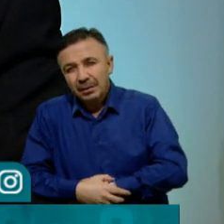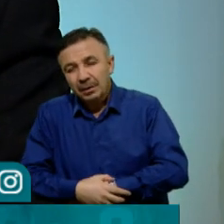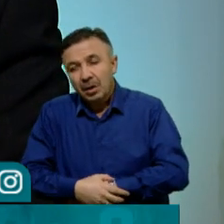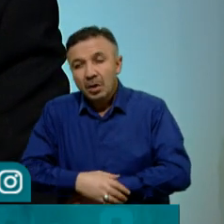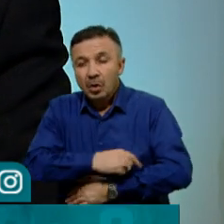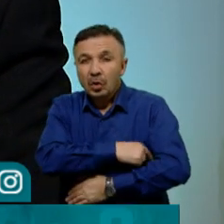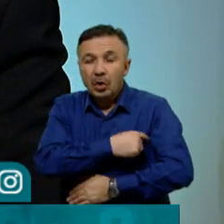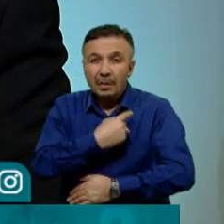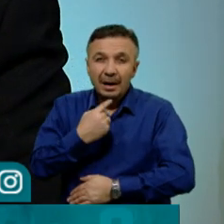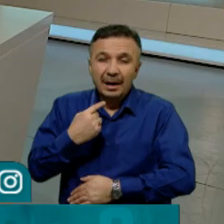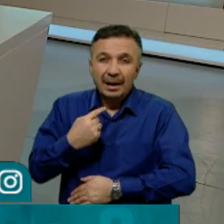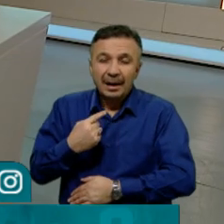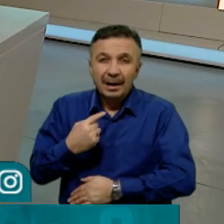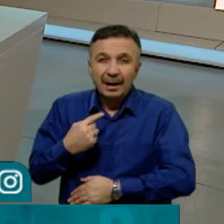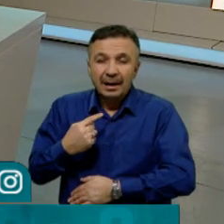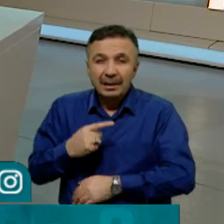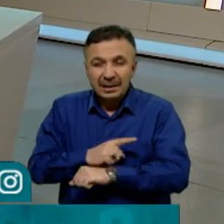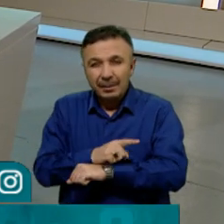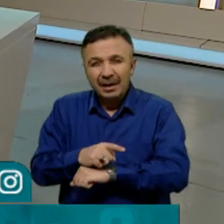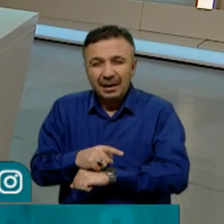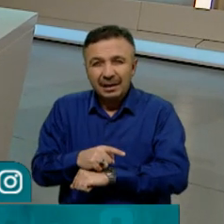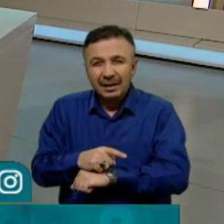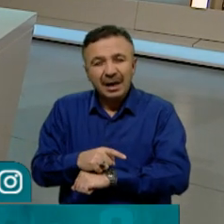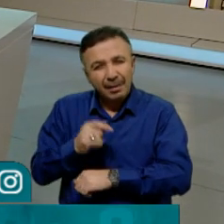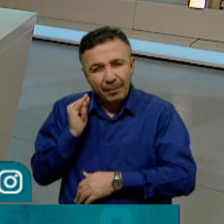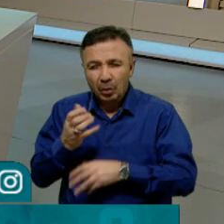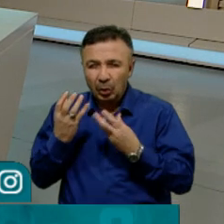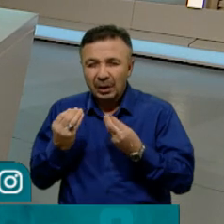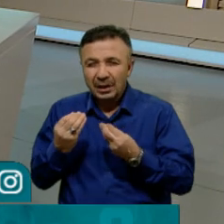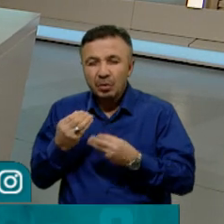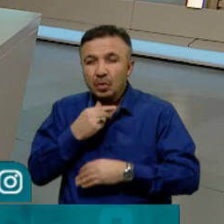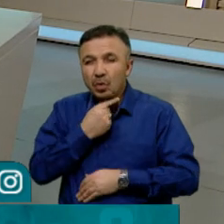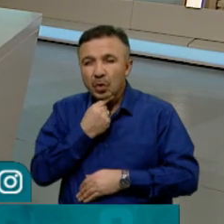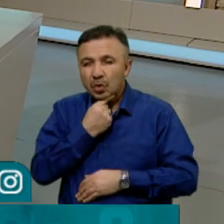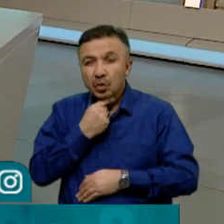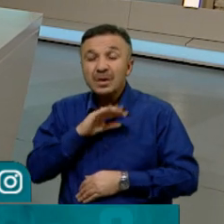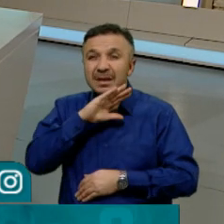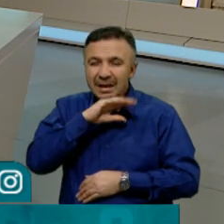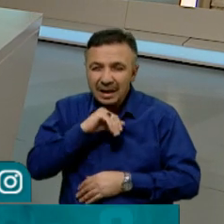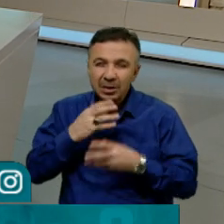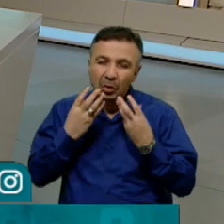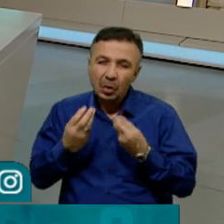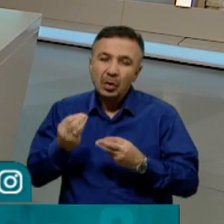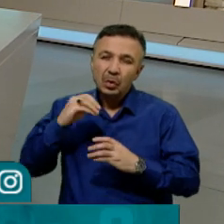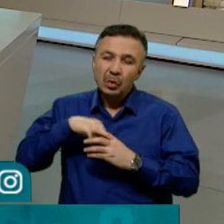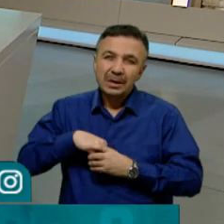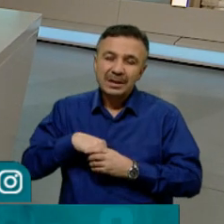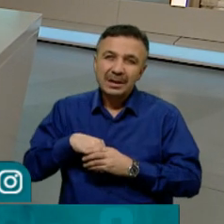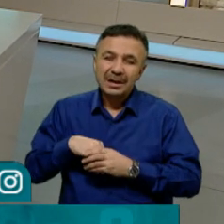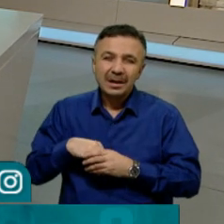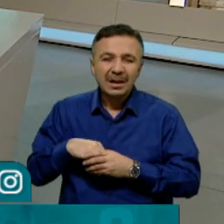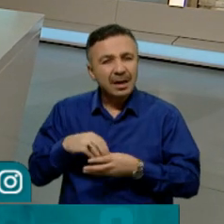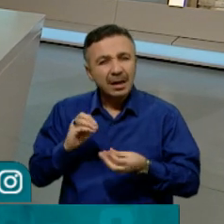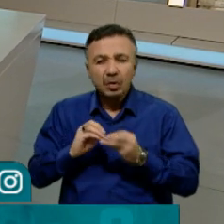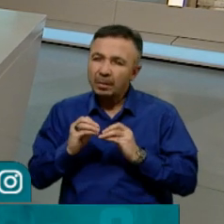şartlarda tenzihen mekruh olduğu halde bir özre dayalı olduğu için Allah'ın izniyle kerahatte yoktur